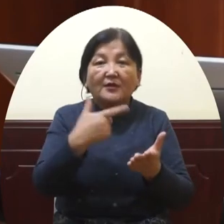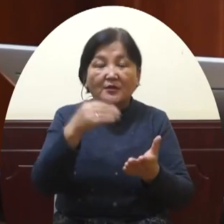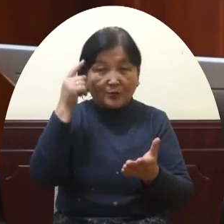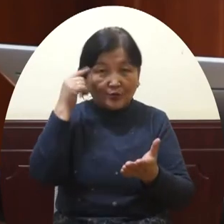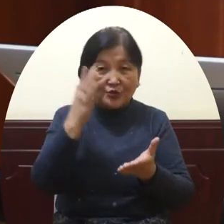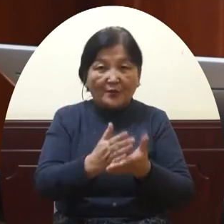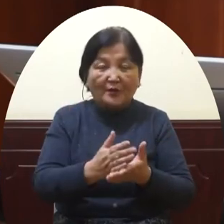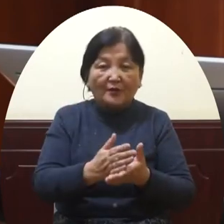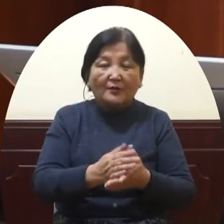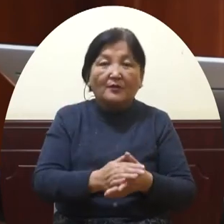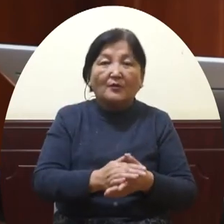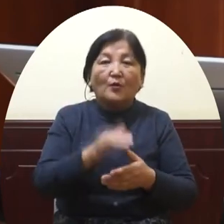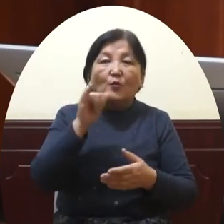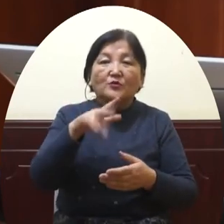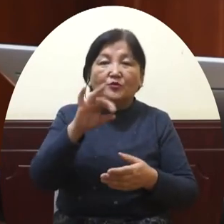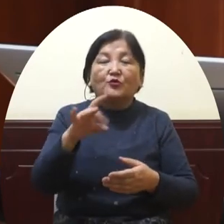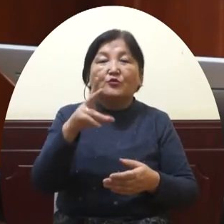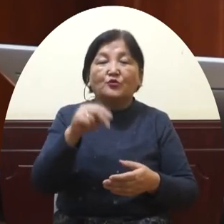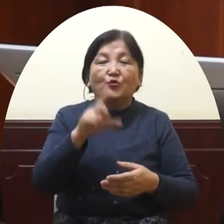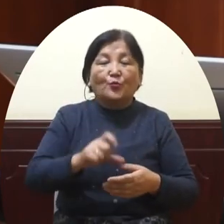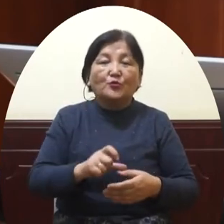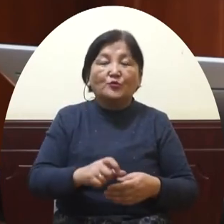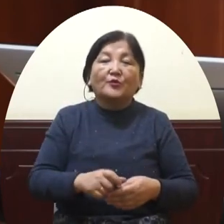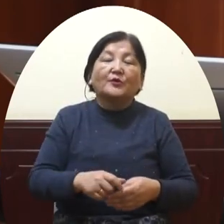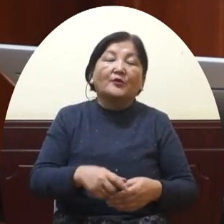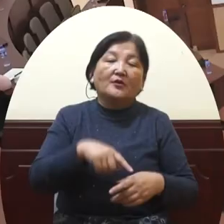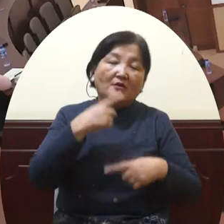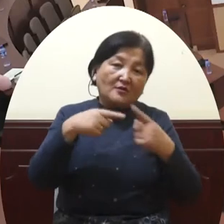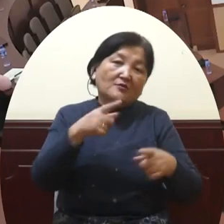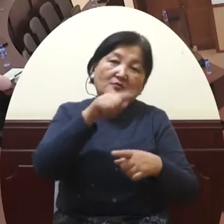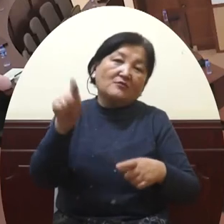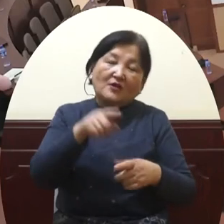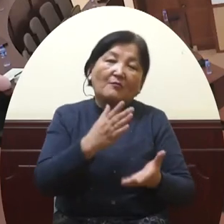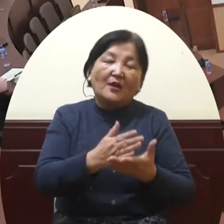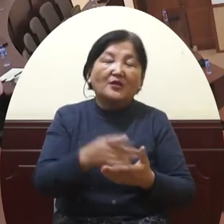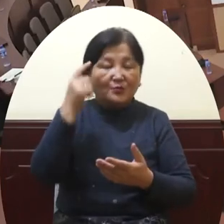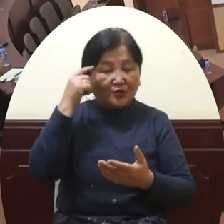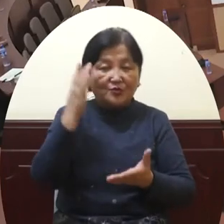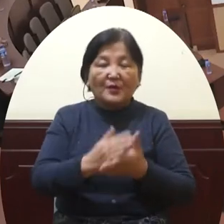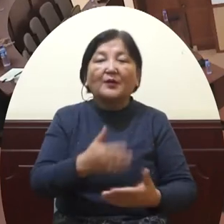хэрэгслээр дамжуулаад улс төрчид бол зөрчиж идэг юм байна. Баярлалаа.